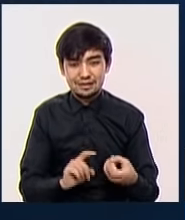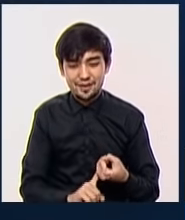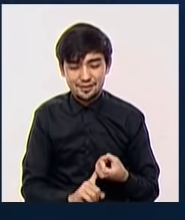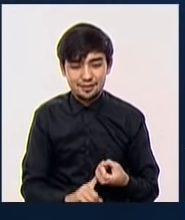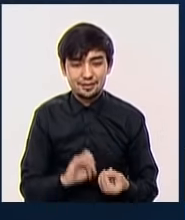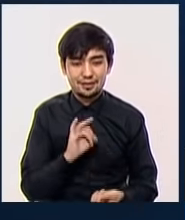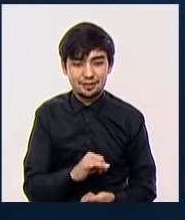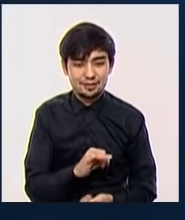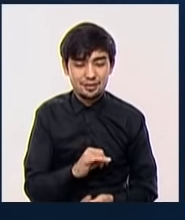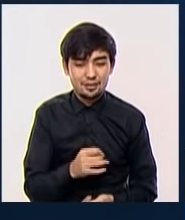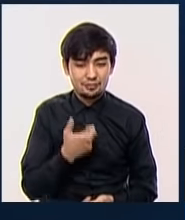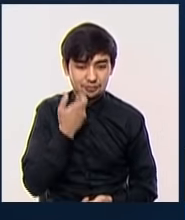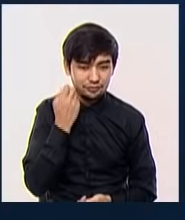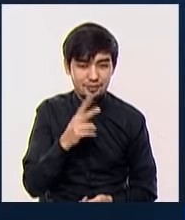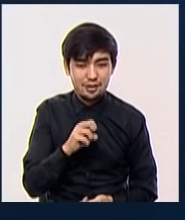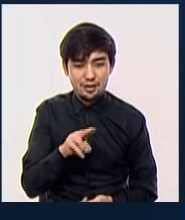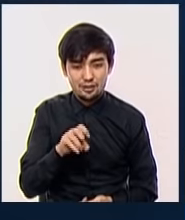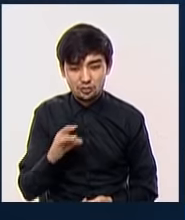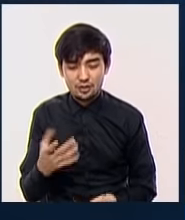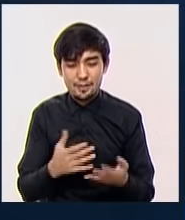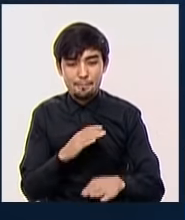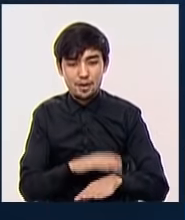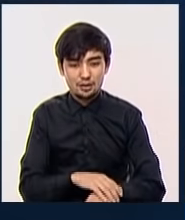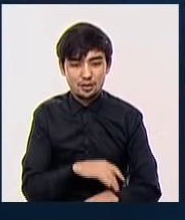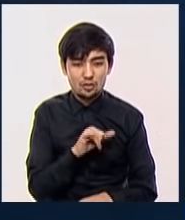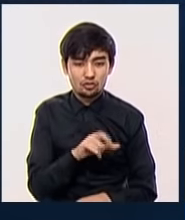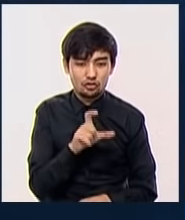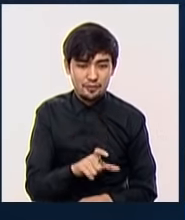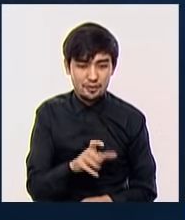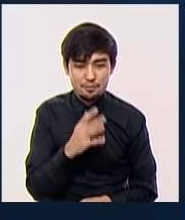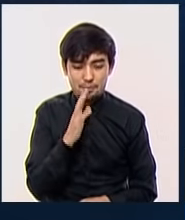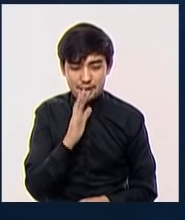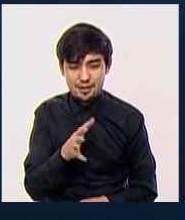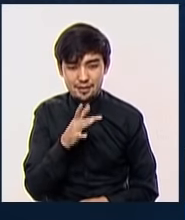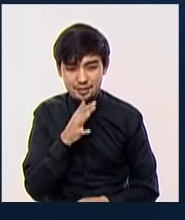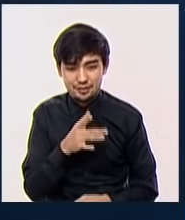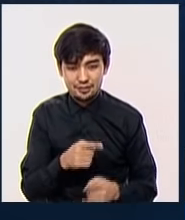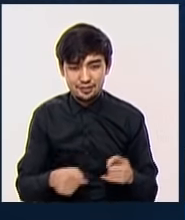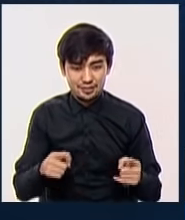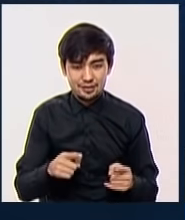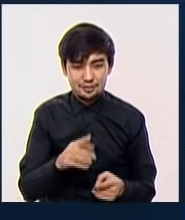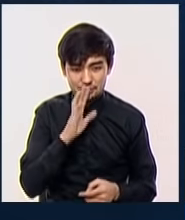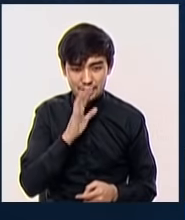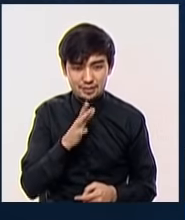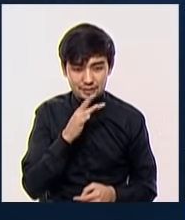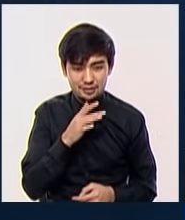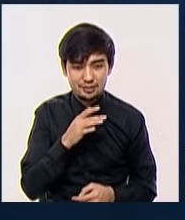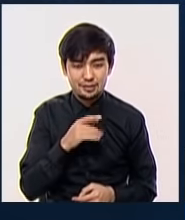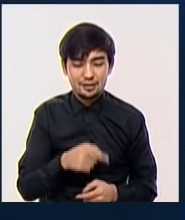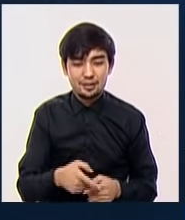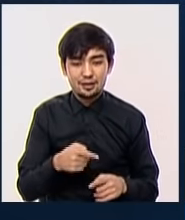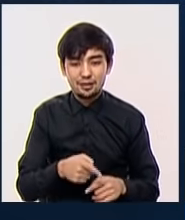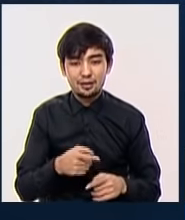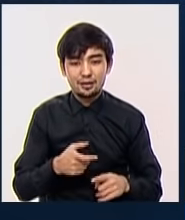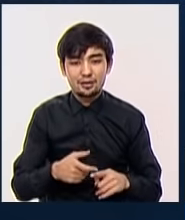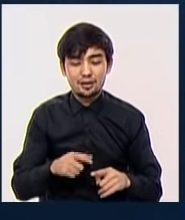в пользу коллекторов либо панков можно чтобы человек был не менее пяти лет не менее 5 лет в этой ситуации